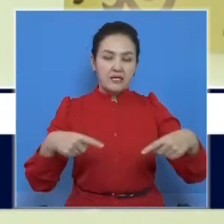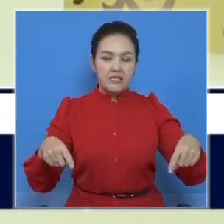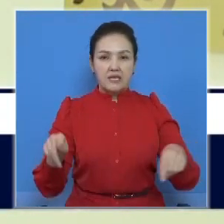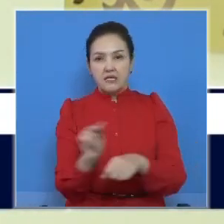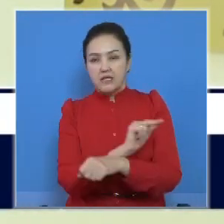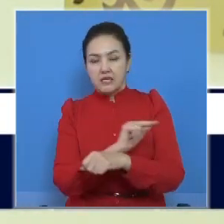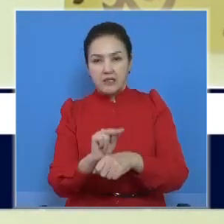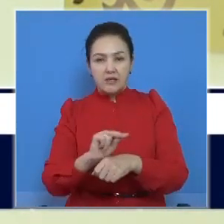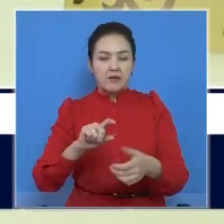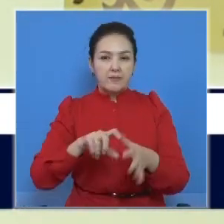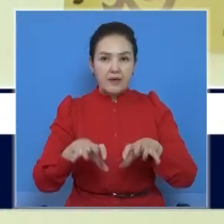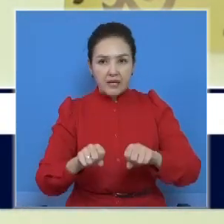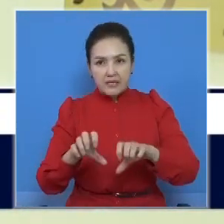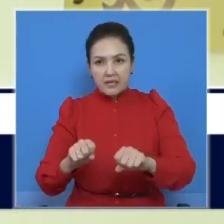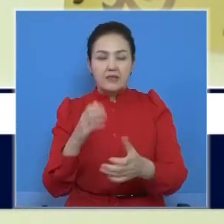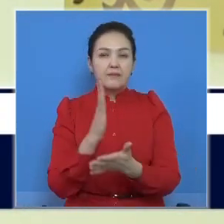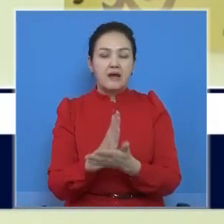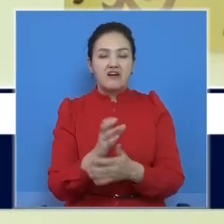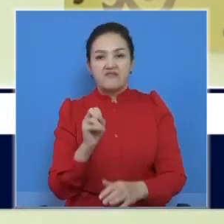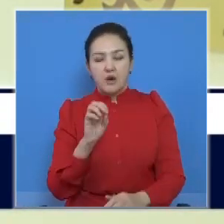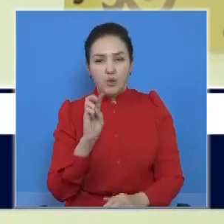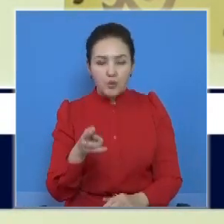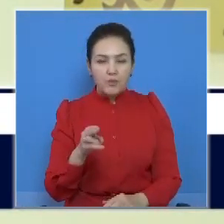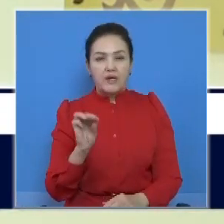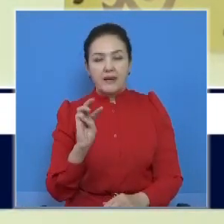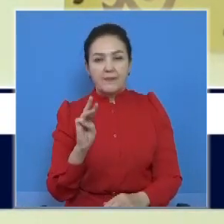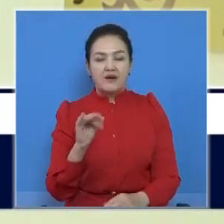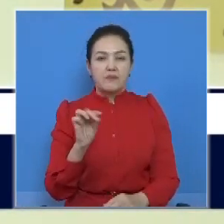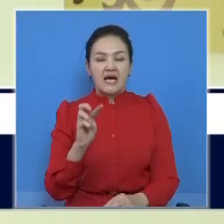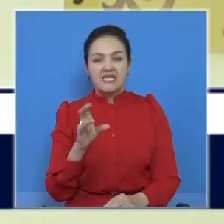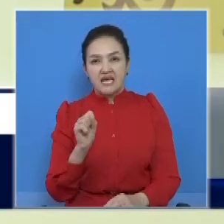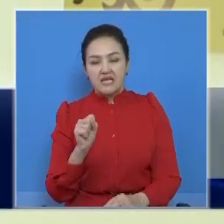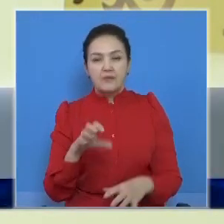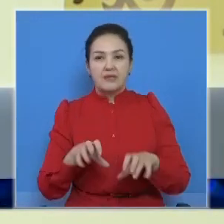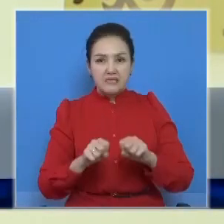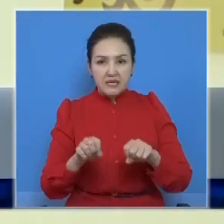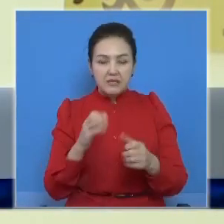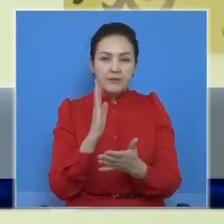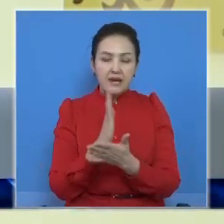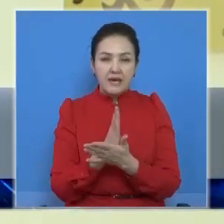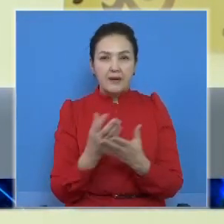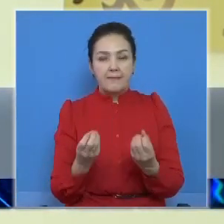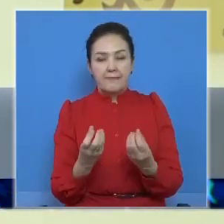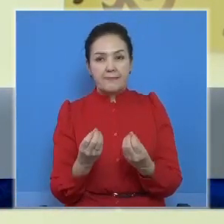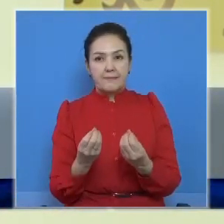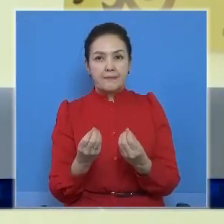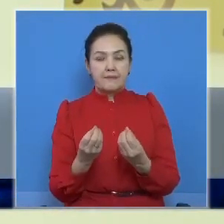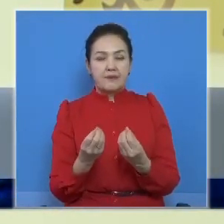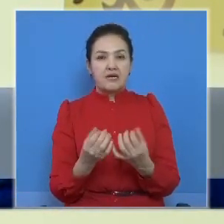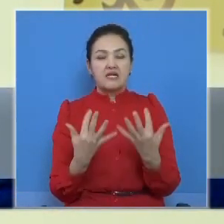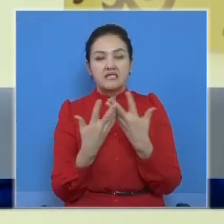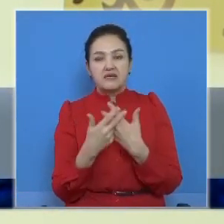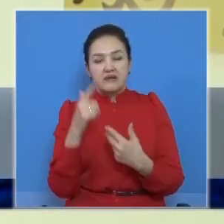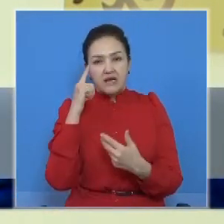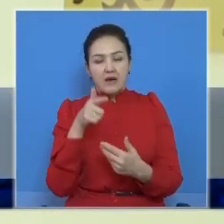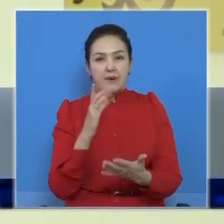емдік массаждар бар, вакуумдық, классикалық және банкалық массаждар бар. Сонымен қатар цифрлық